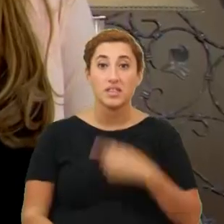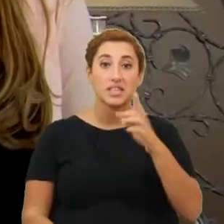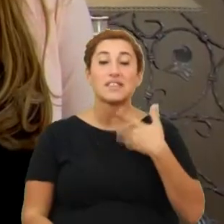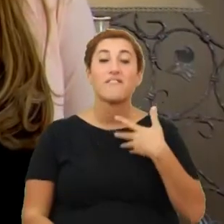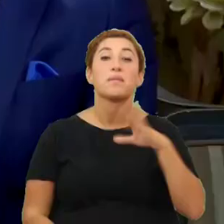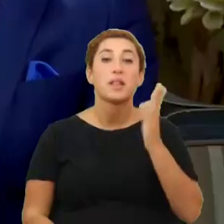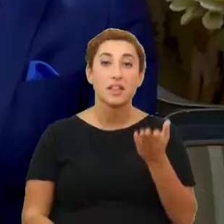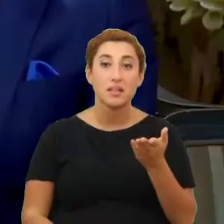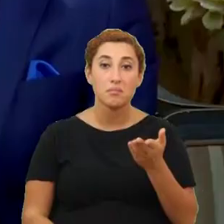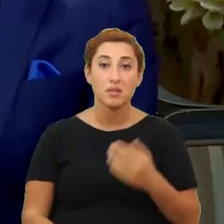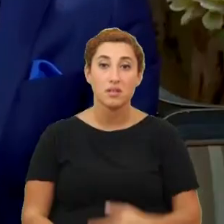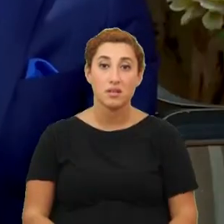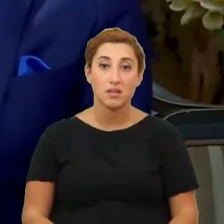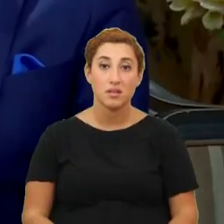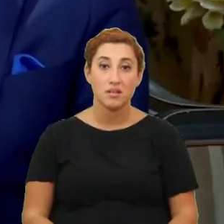sen sevinmedin mi?